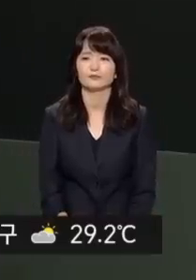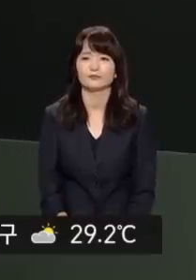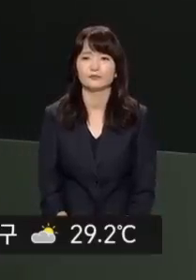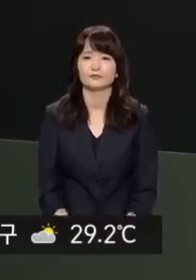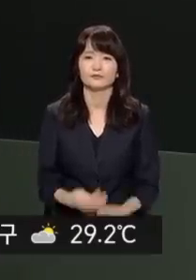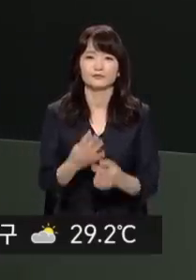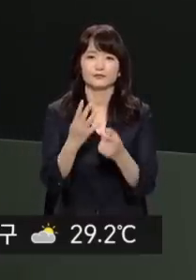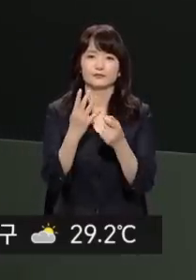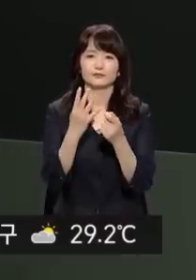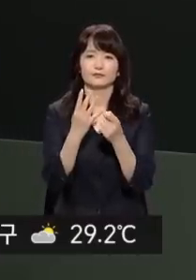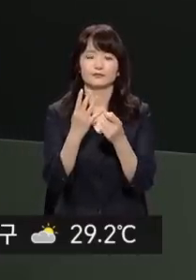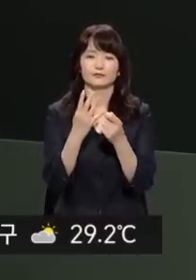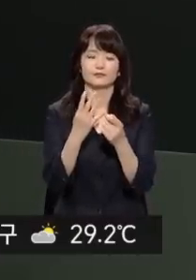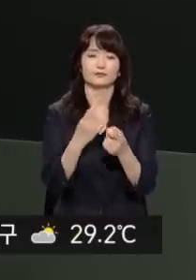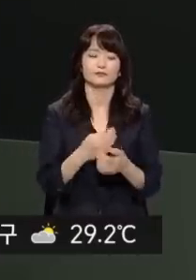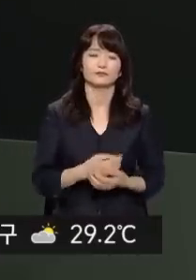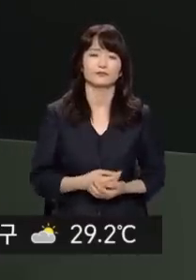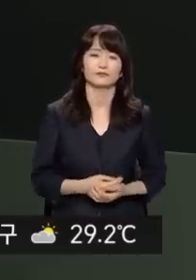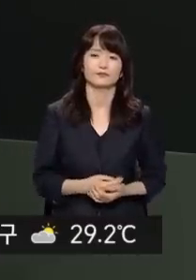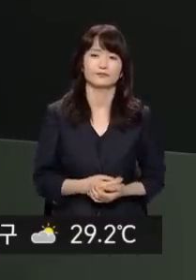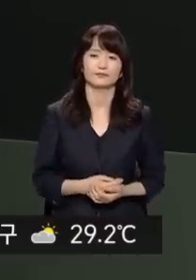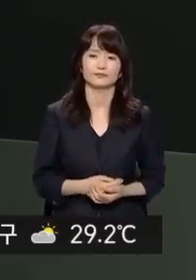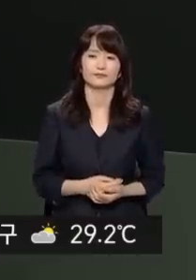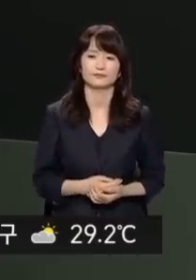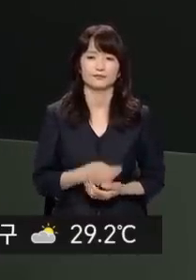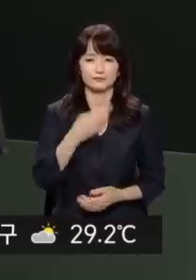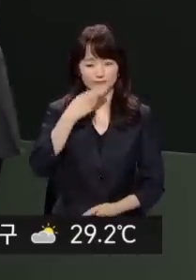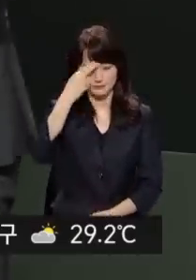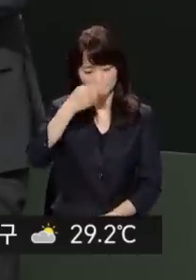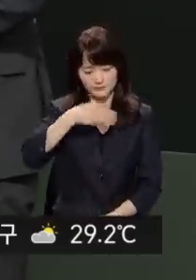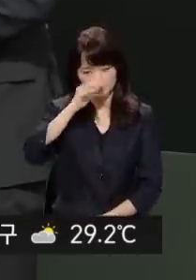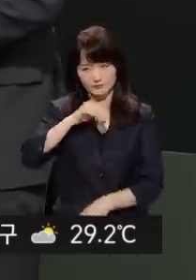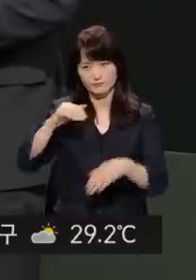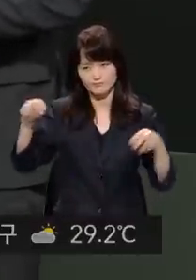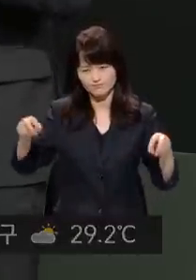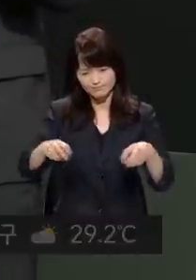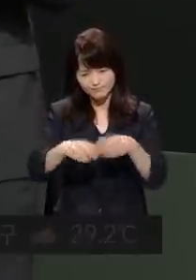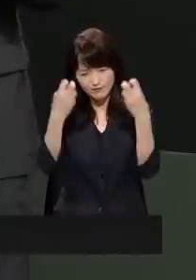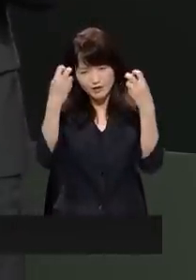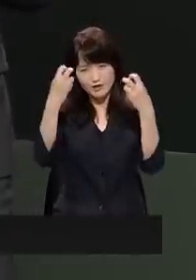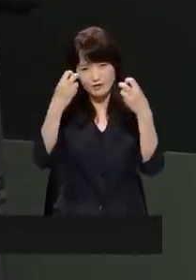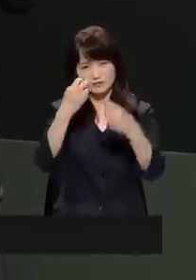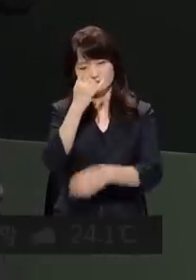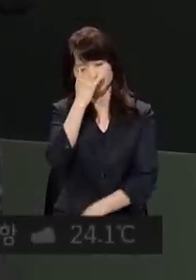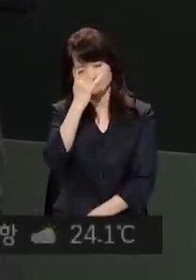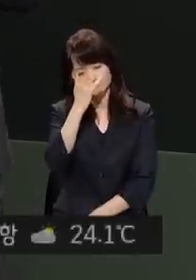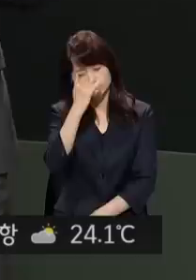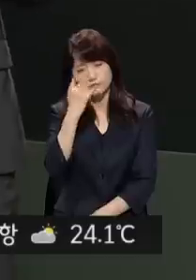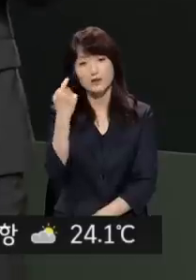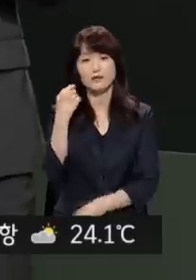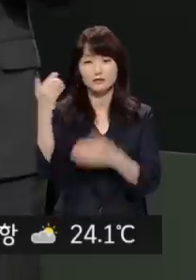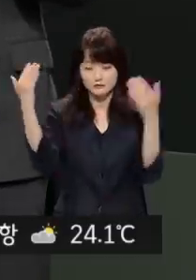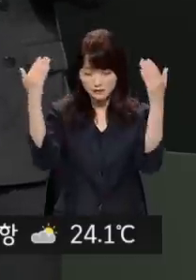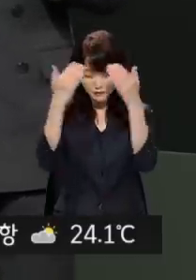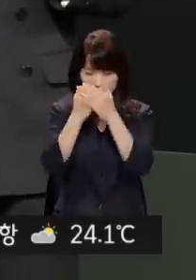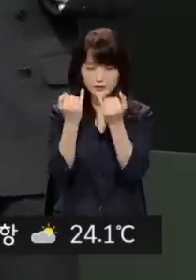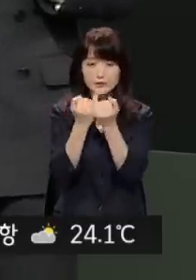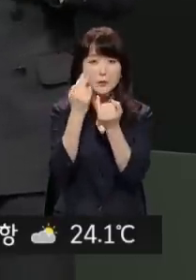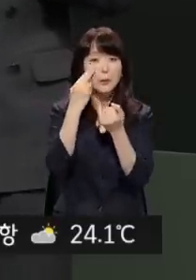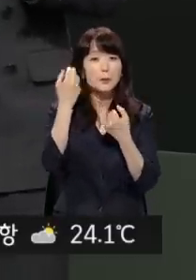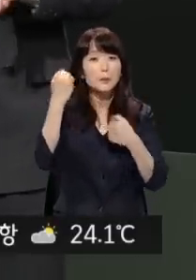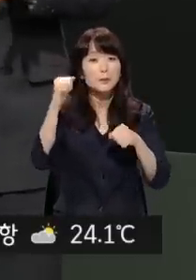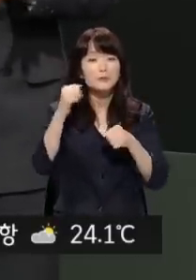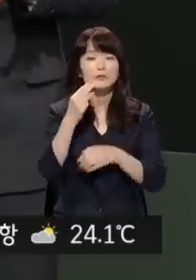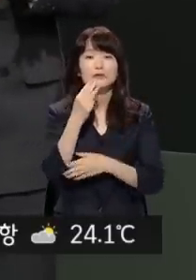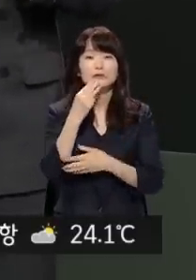다음 이어가죠 음주 사고 내고 쿨쿨입니다 자 어젯밤 한 여배우가요 서울 강동구에 한